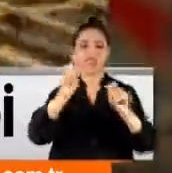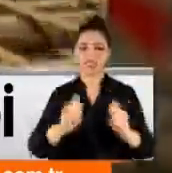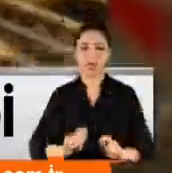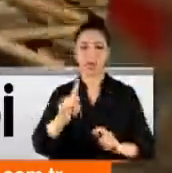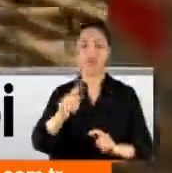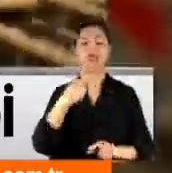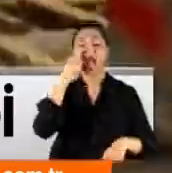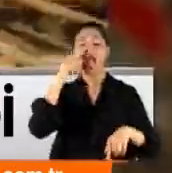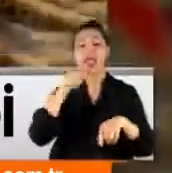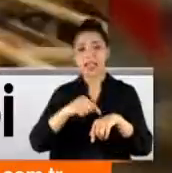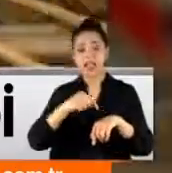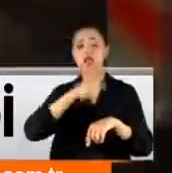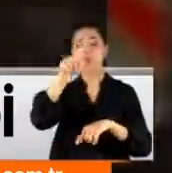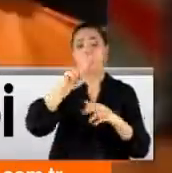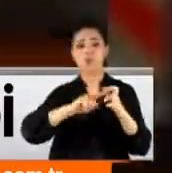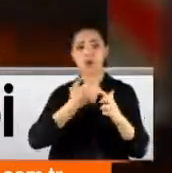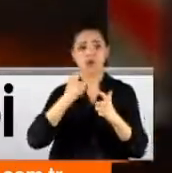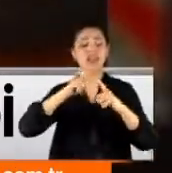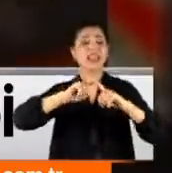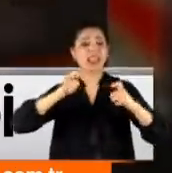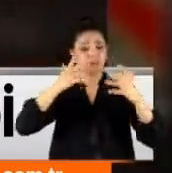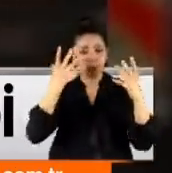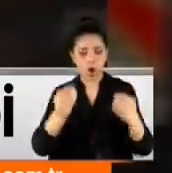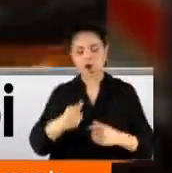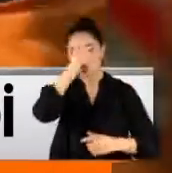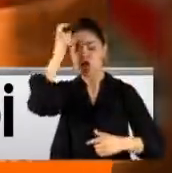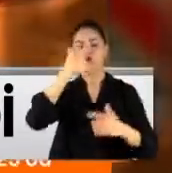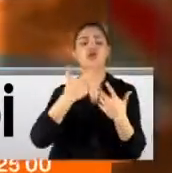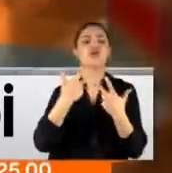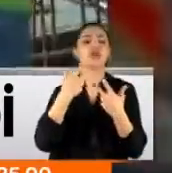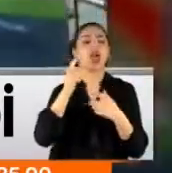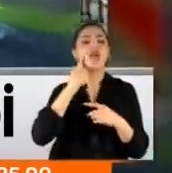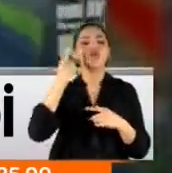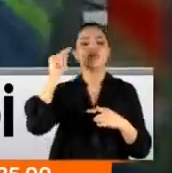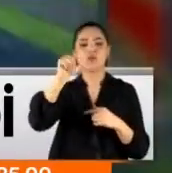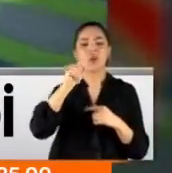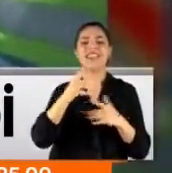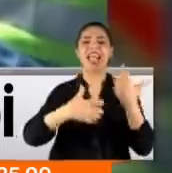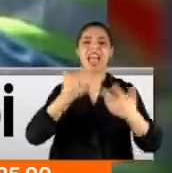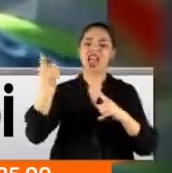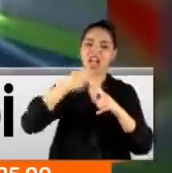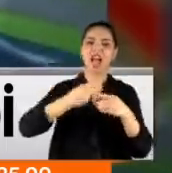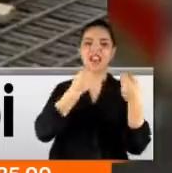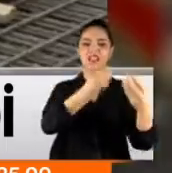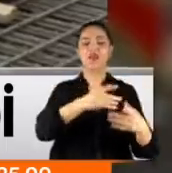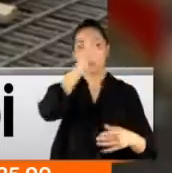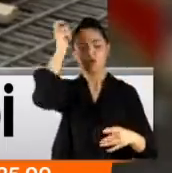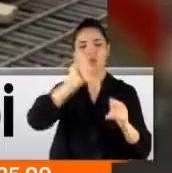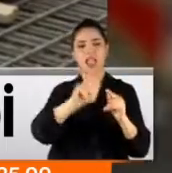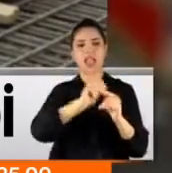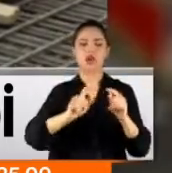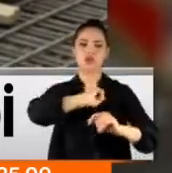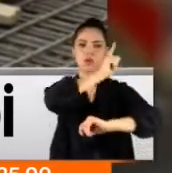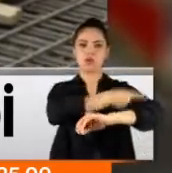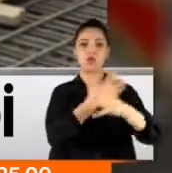Eminim ki projenin gerçekleştirilmesi Türkiye Cumhuriyeti'nin enerji güvenliğine ciddi katkılar sağlayacak. Türkiye'nin ekonomisini daha da